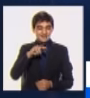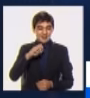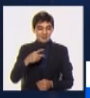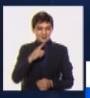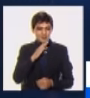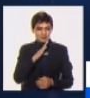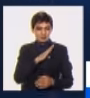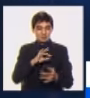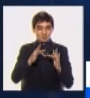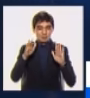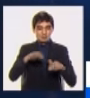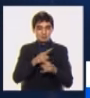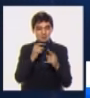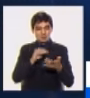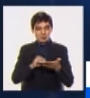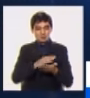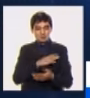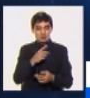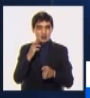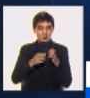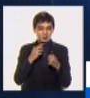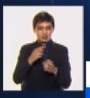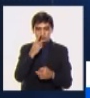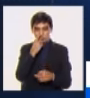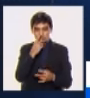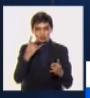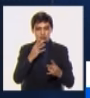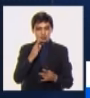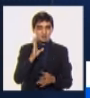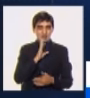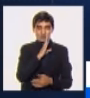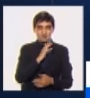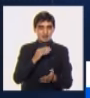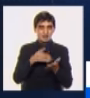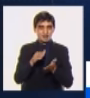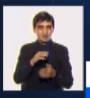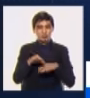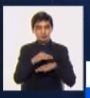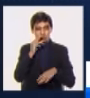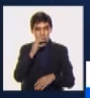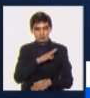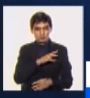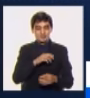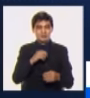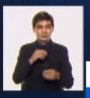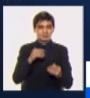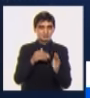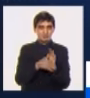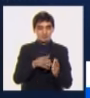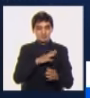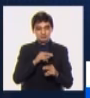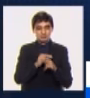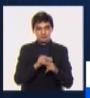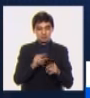обо всем в социальной сети она нуждается в операции на нос женщина возмутило отказ супруга возмещать причиненный ущерб после